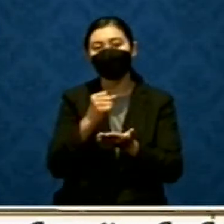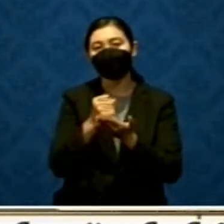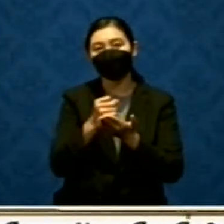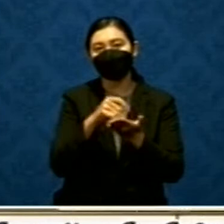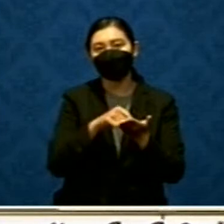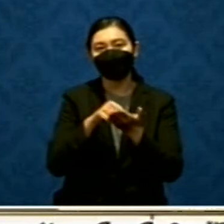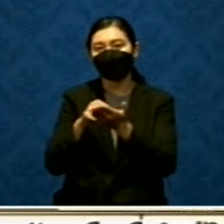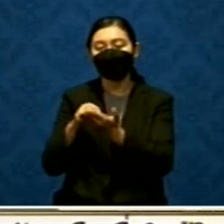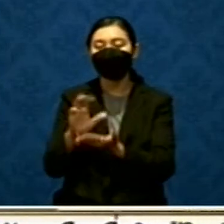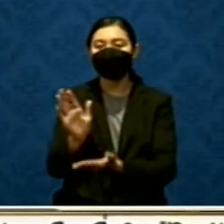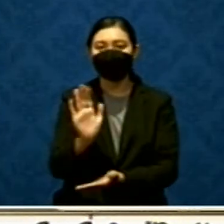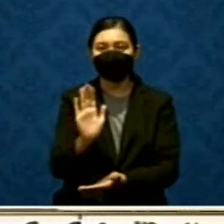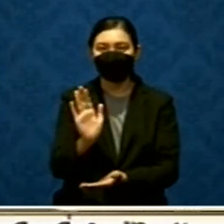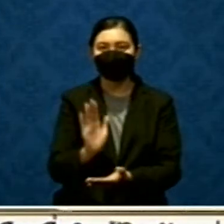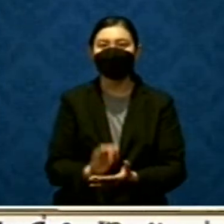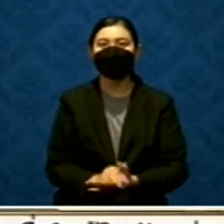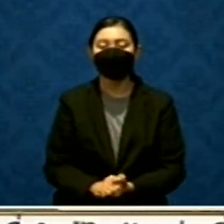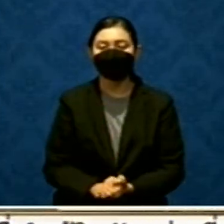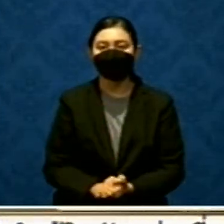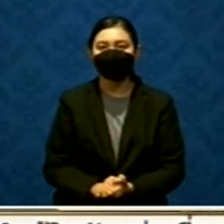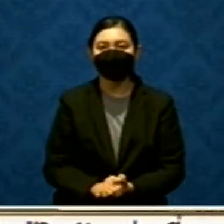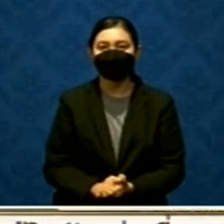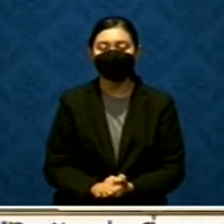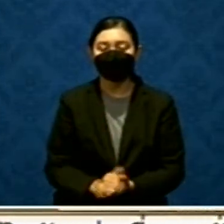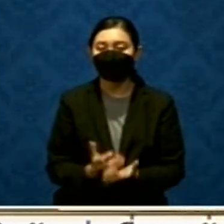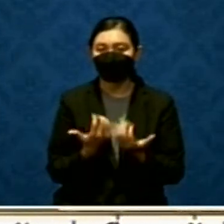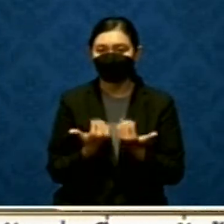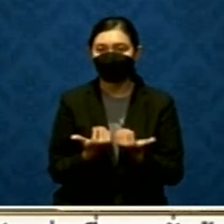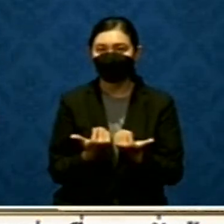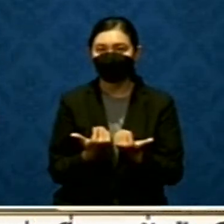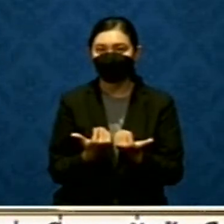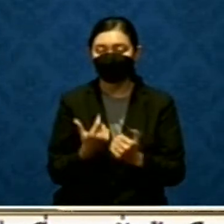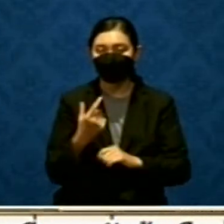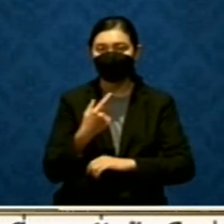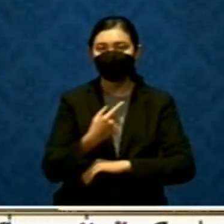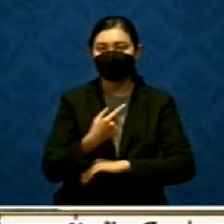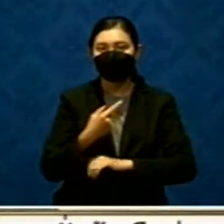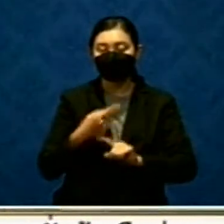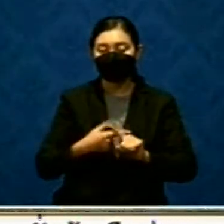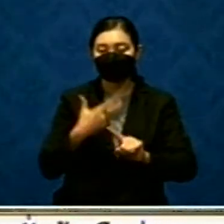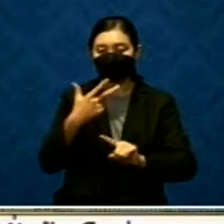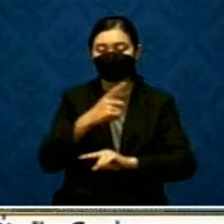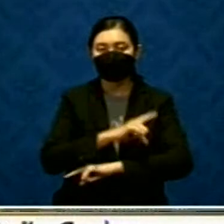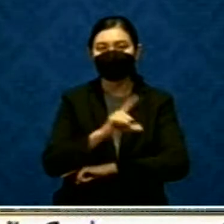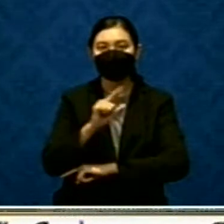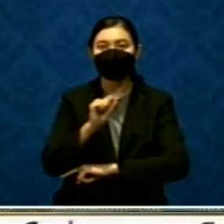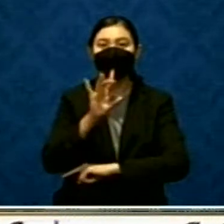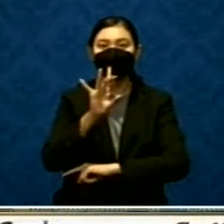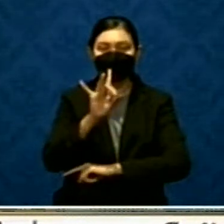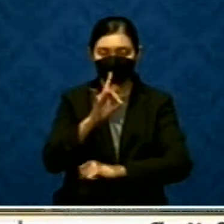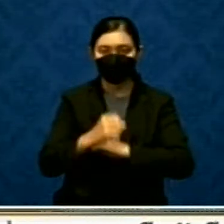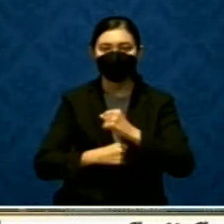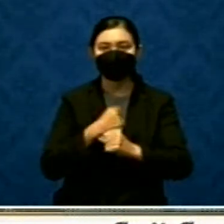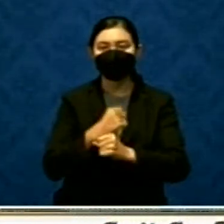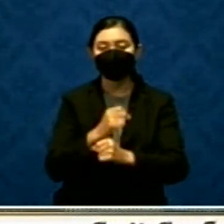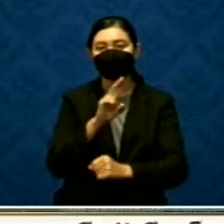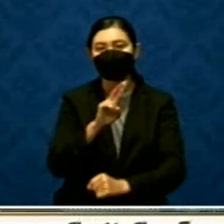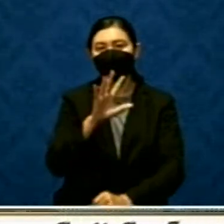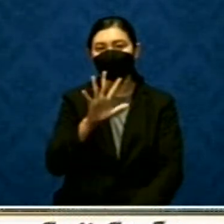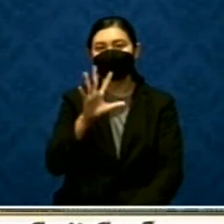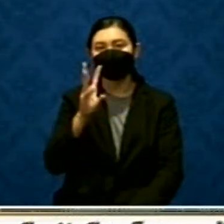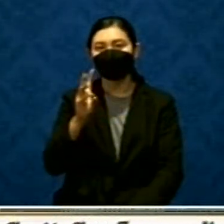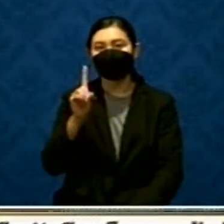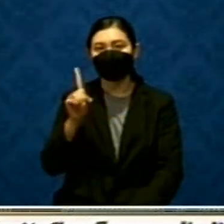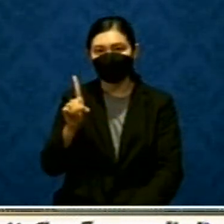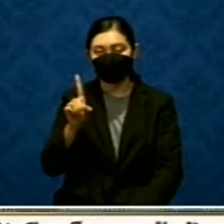ครับเพราะฉะนั้นเนี่ยก็ต้องเรียนครับว่าตั้งแต่วันที่28มีนาคม2561ที่ผ่านม